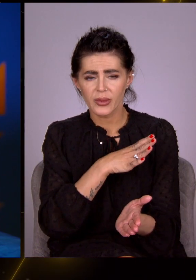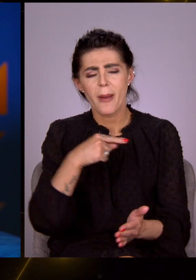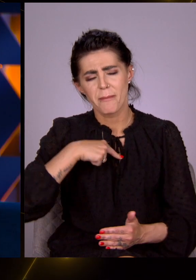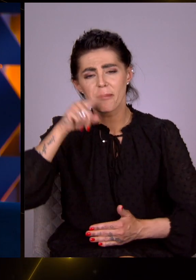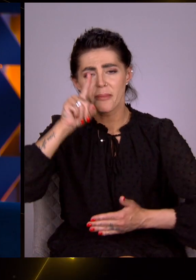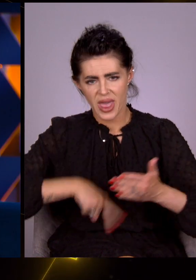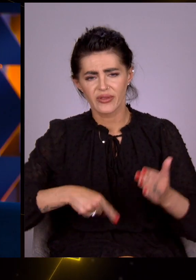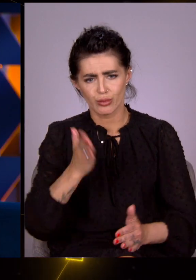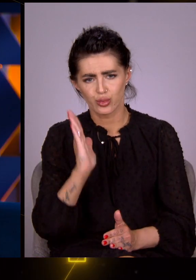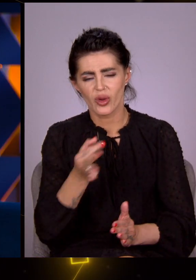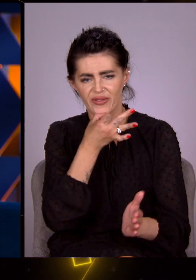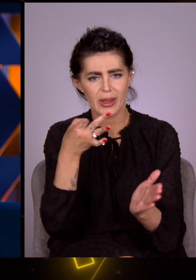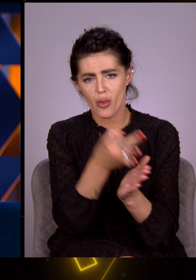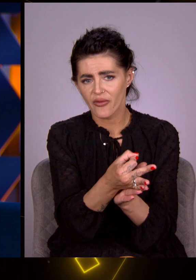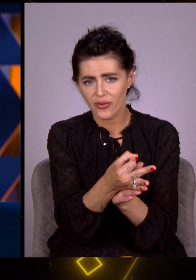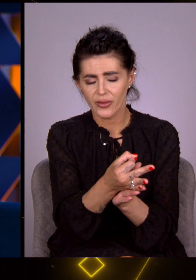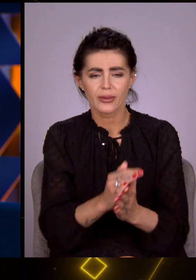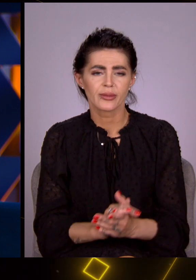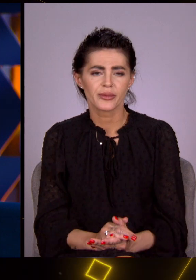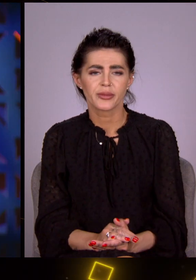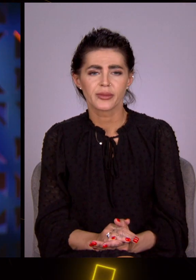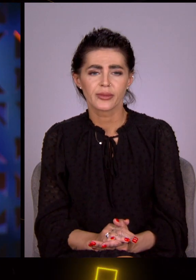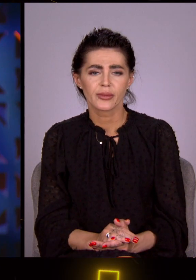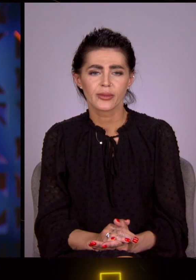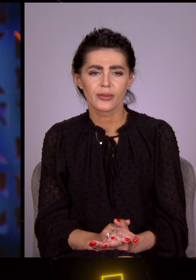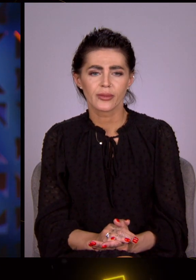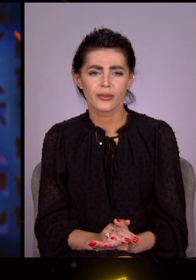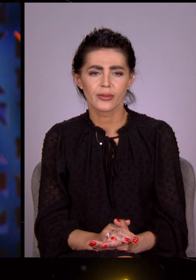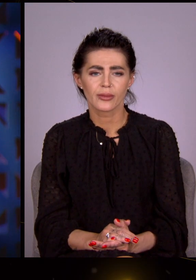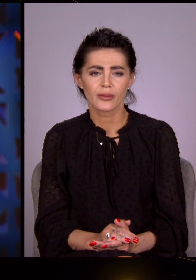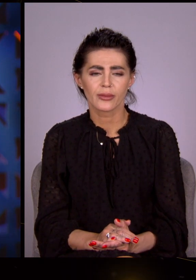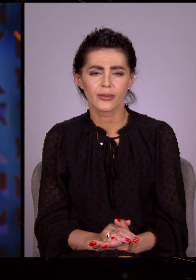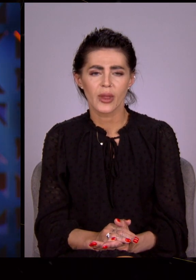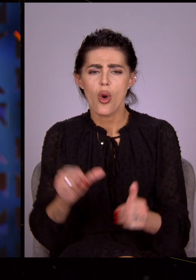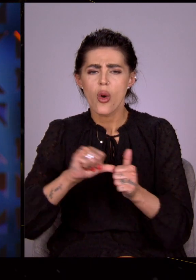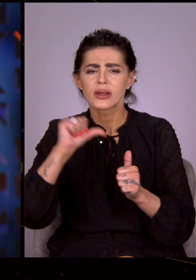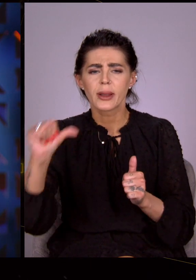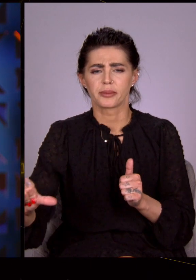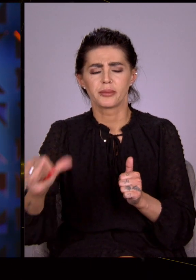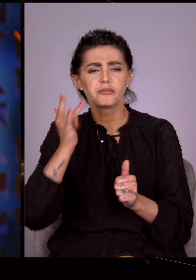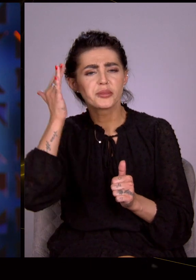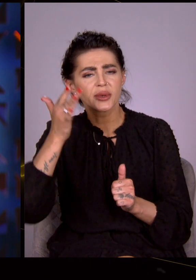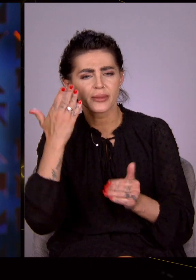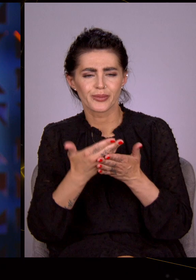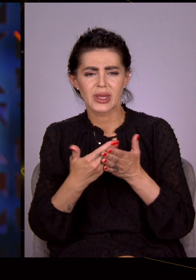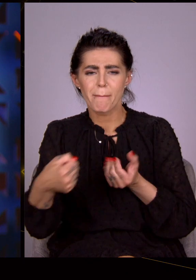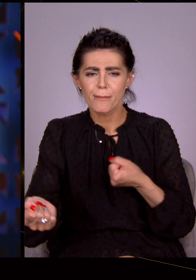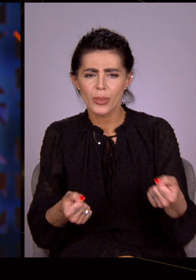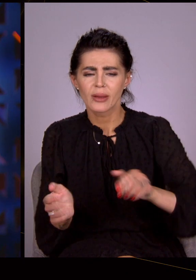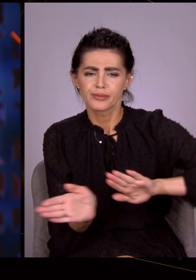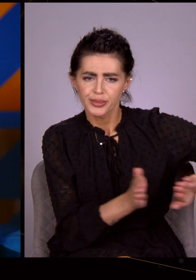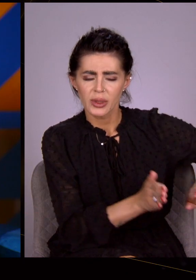він відповість тобі. Іринко, а ти маєш якусь окрему мрію, окрім машини і